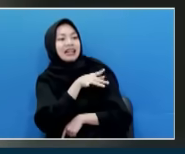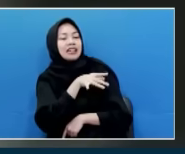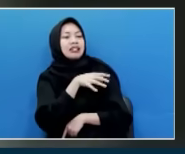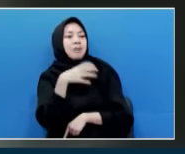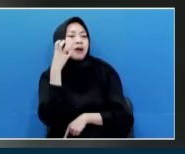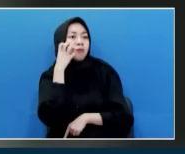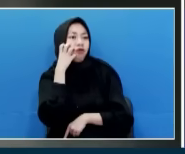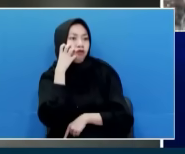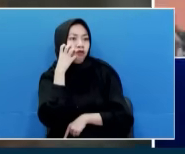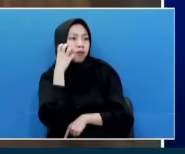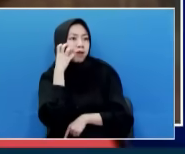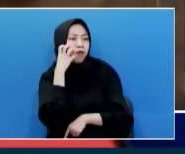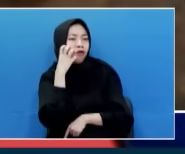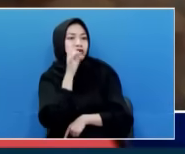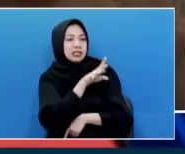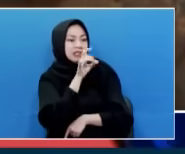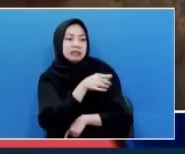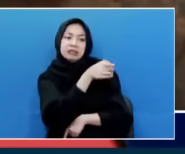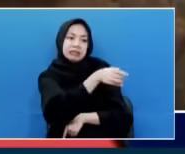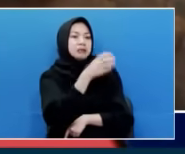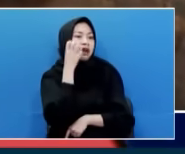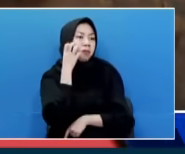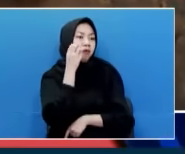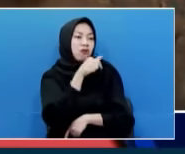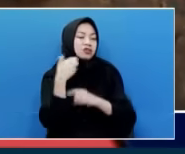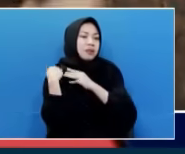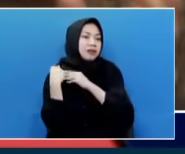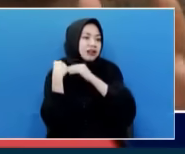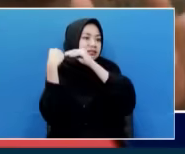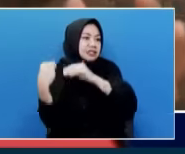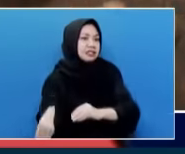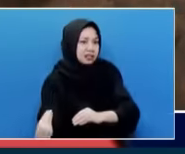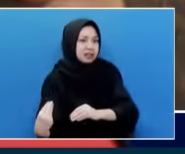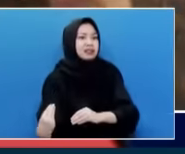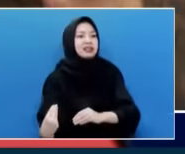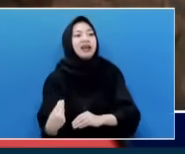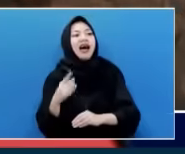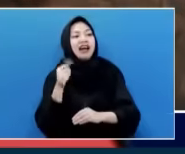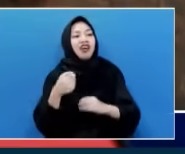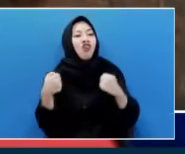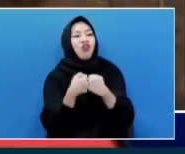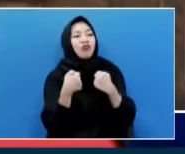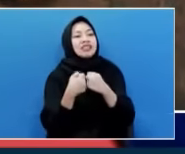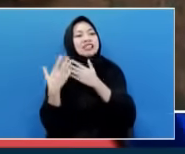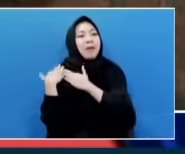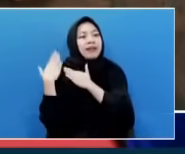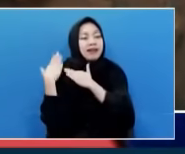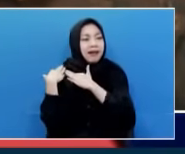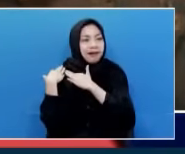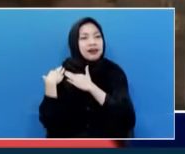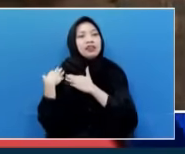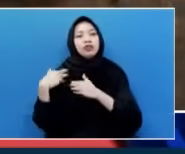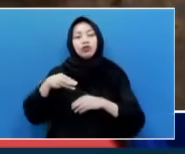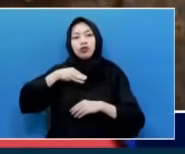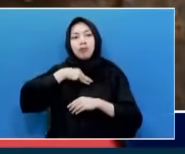menteri harusnya mundur gitu ya 2024 lalu Pak Ganjar bilang ini konflik kepentingan menteri harusnya mundur bahkan Pak